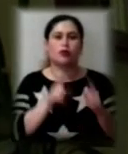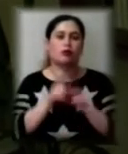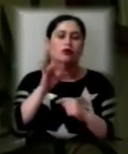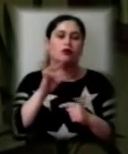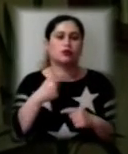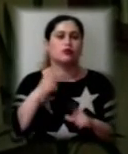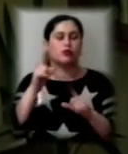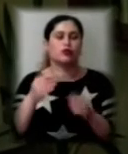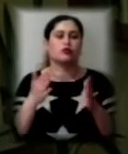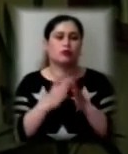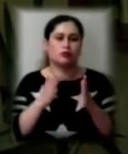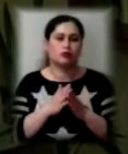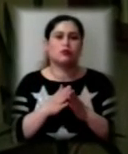додому,